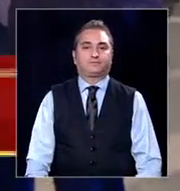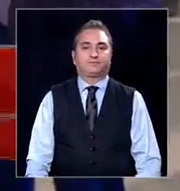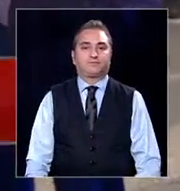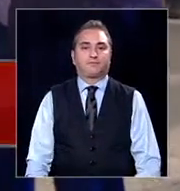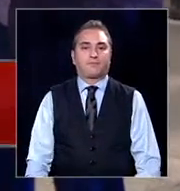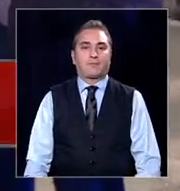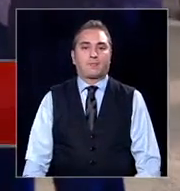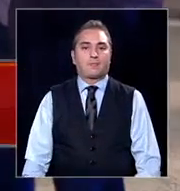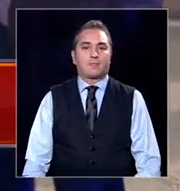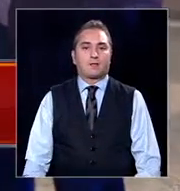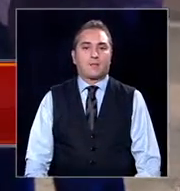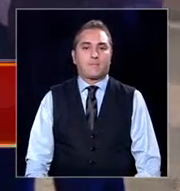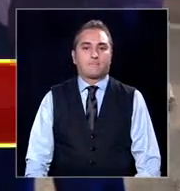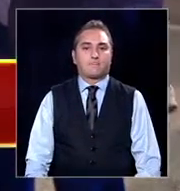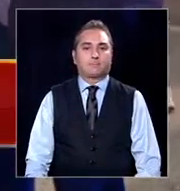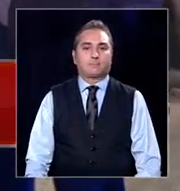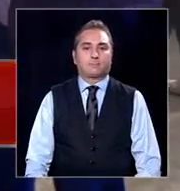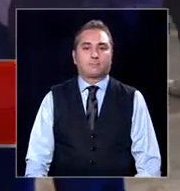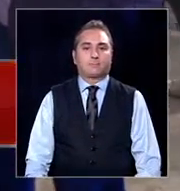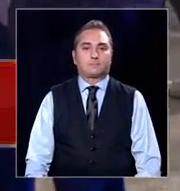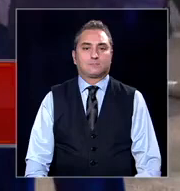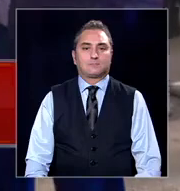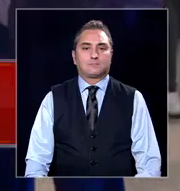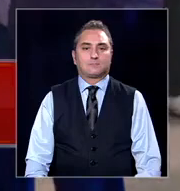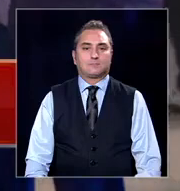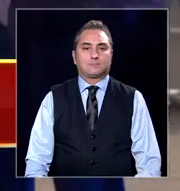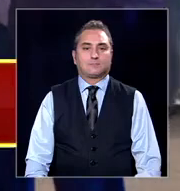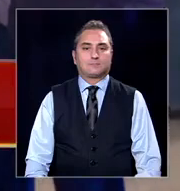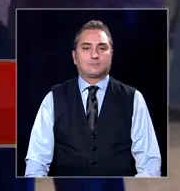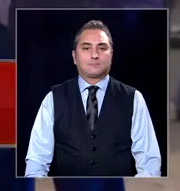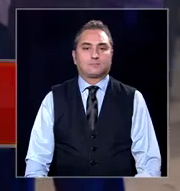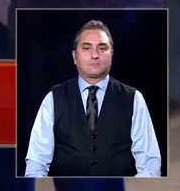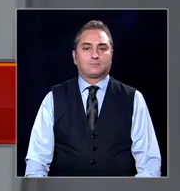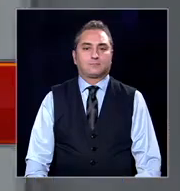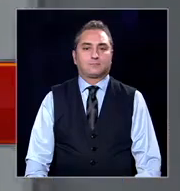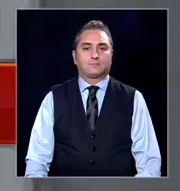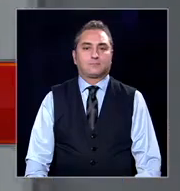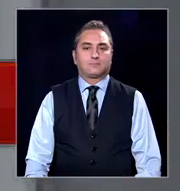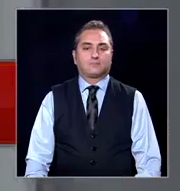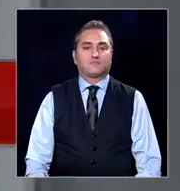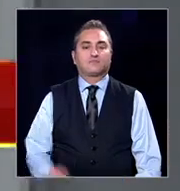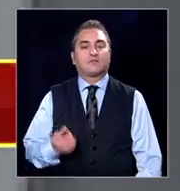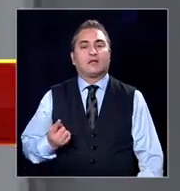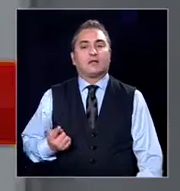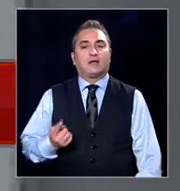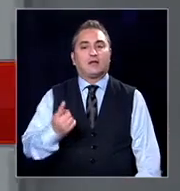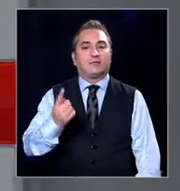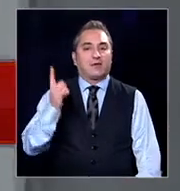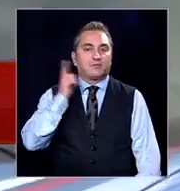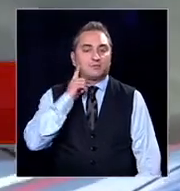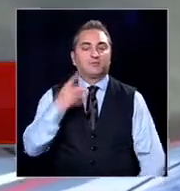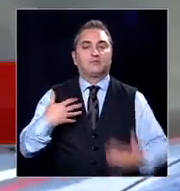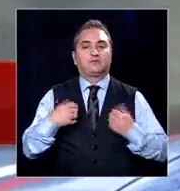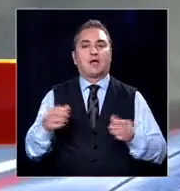Allah'ım o kadar çok mu seviyordun? O kadar çok mu seviyordun Allah'ım? İhbar üzerine adrese gelen sağlık